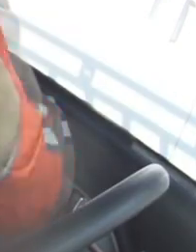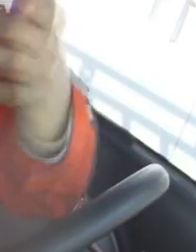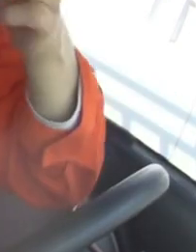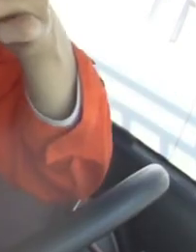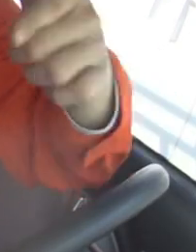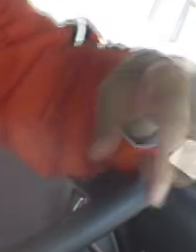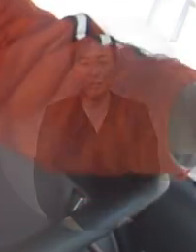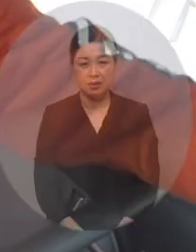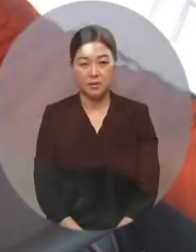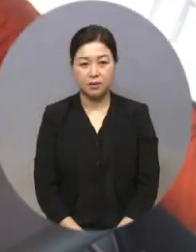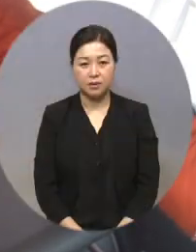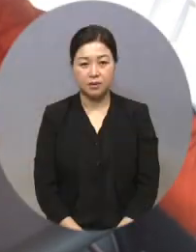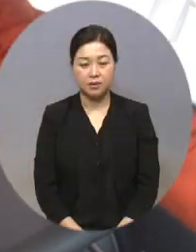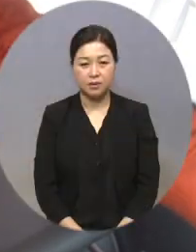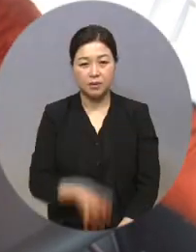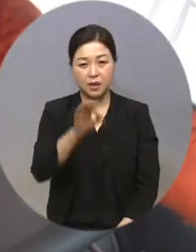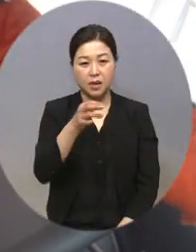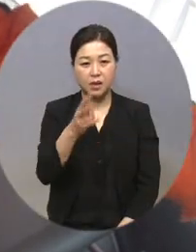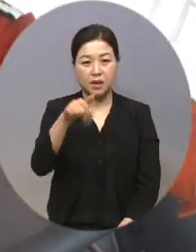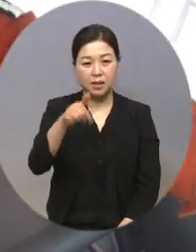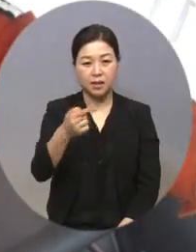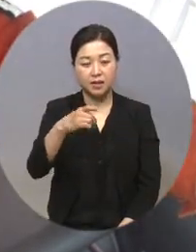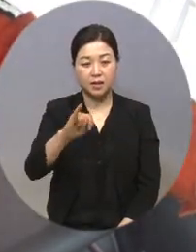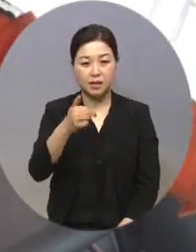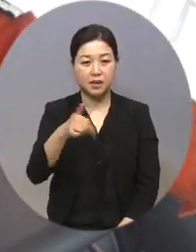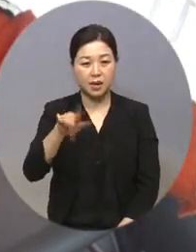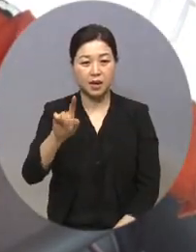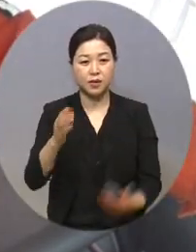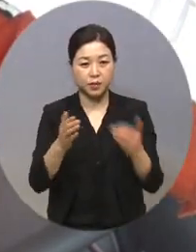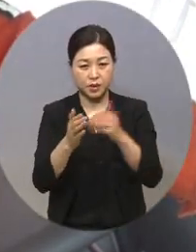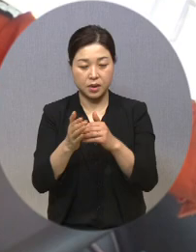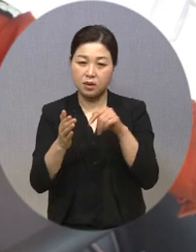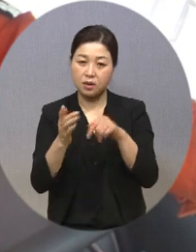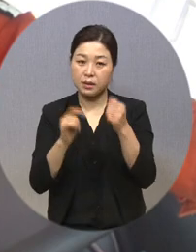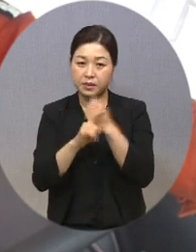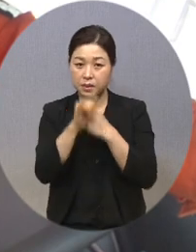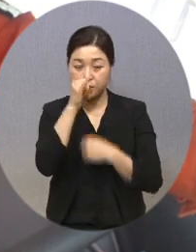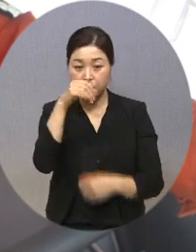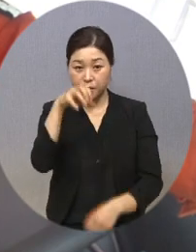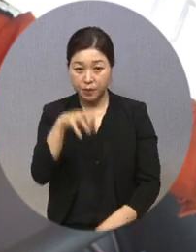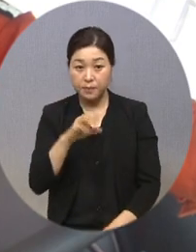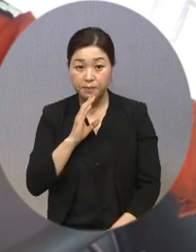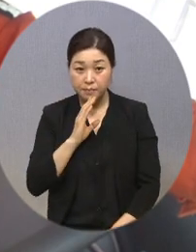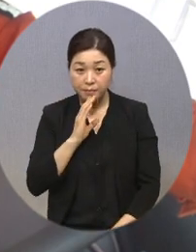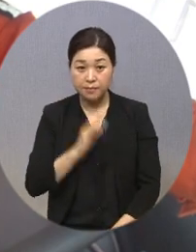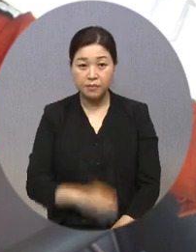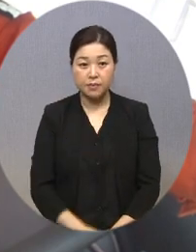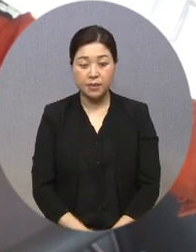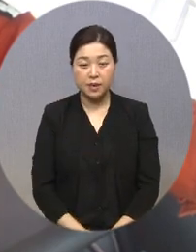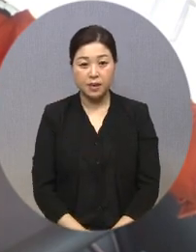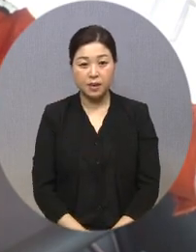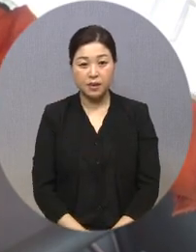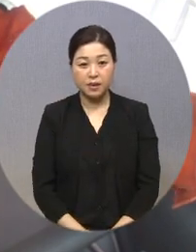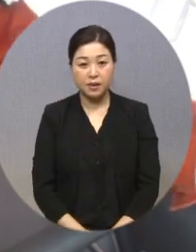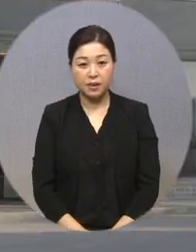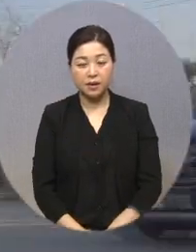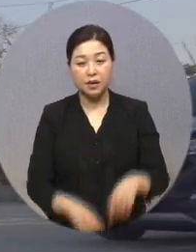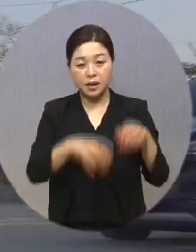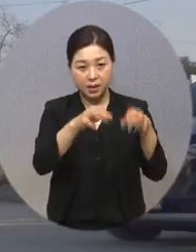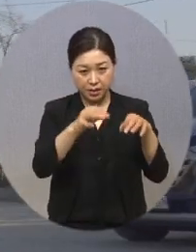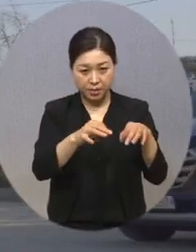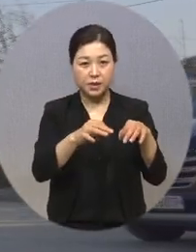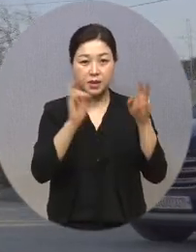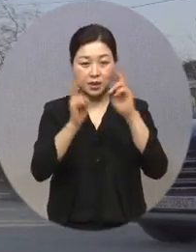저희는 지금 예그리나에 도착했습니다, 여러분. 예그리나가 근데 좀 뭔가 좀 의미가 있는 곳이라고 그러던데요? 아, 그건 이제 잠시 후에 김성훈 사장님께서 얘기해 주실